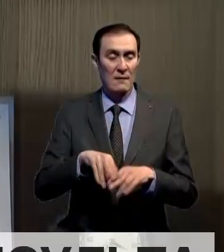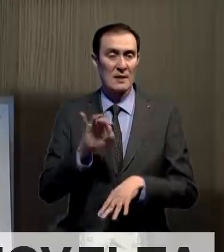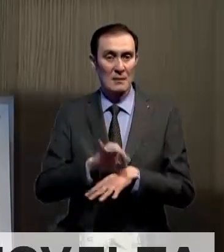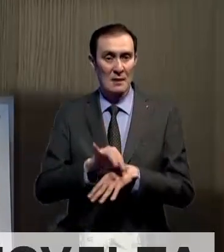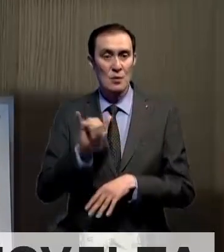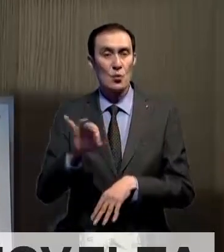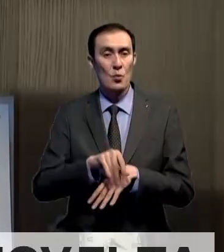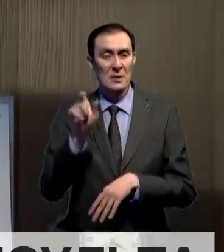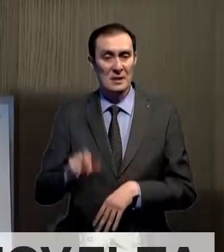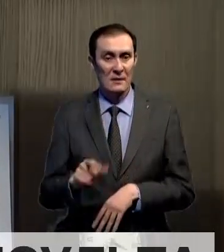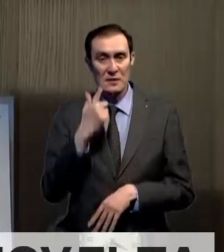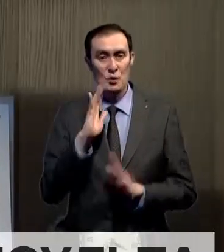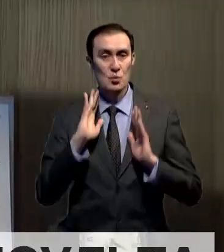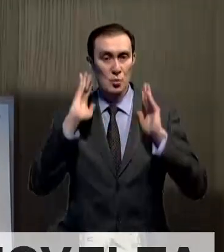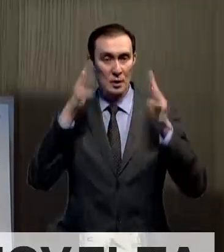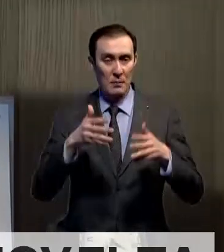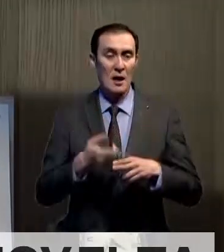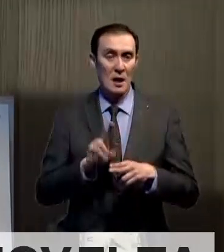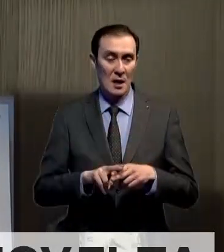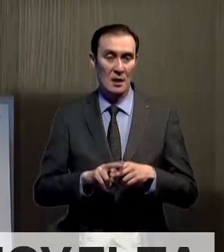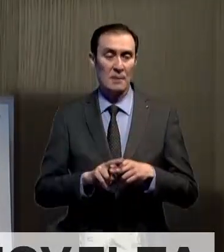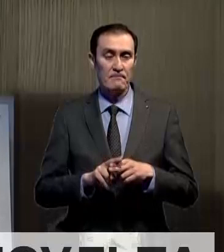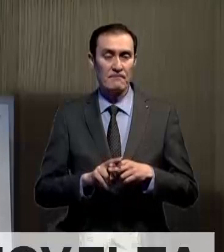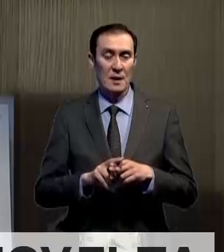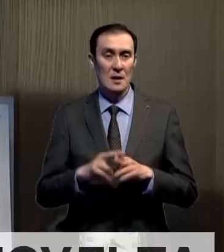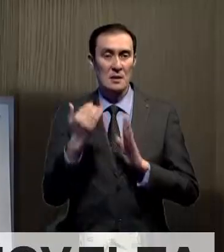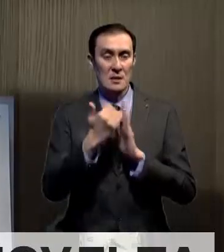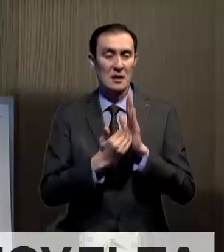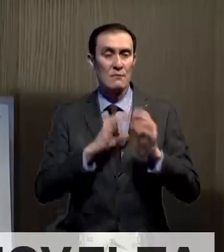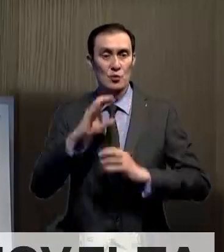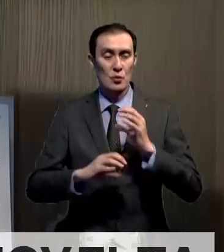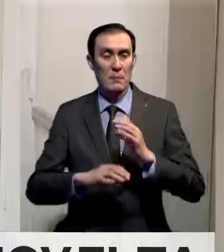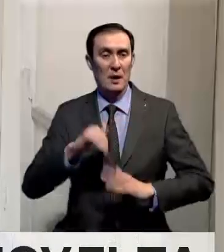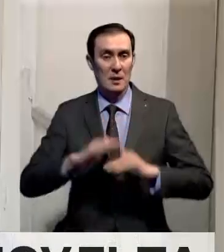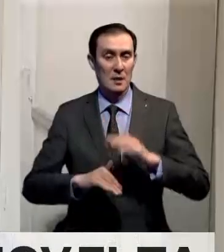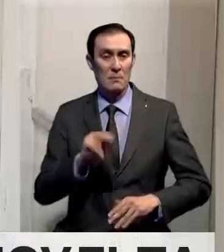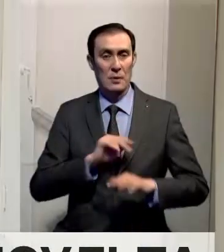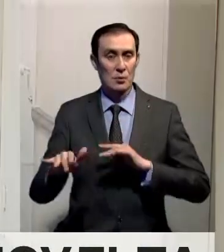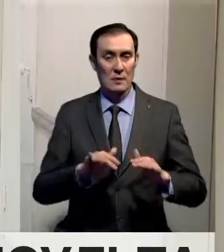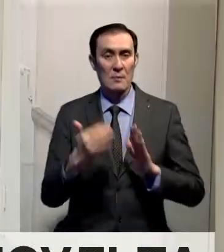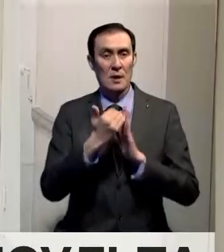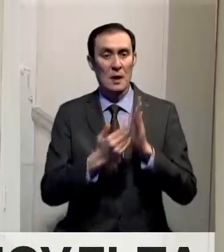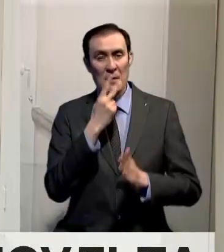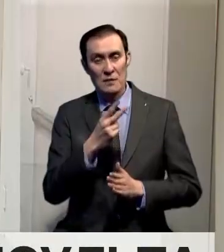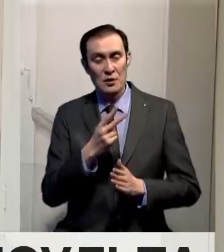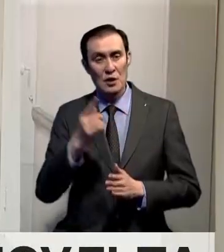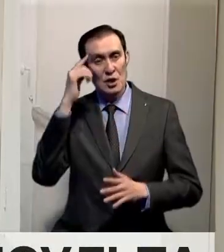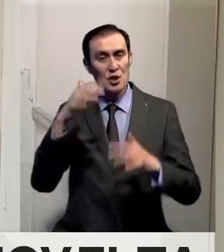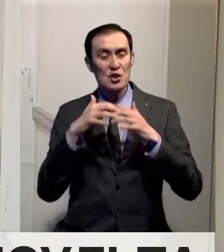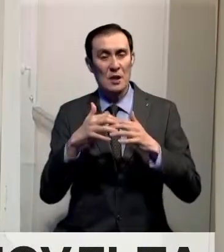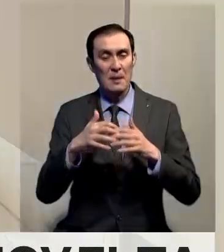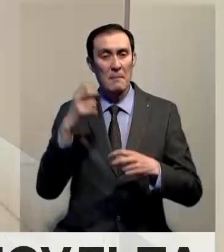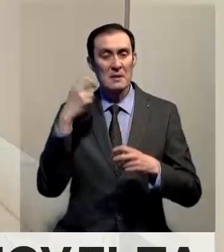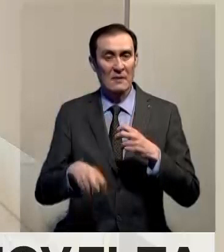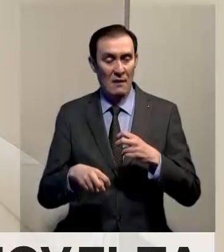у пациента с инсультом. Это стандартная в международной практике процедура. Церебро видит и черепно-мозговые